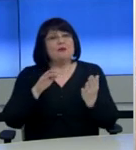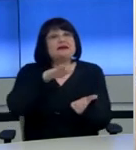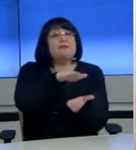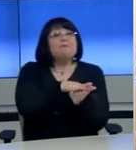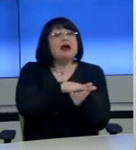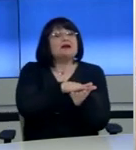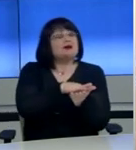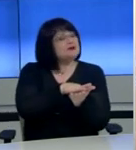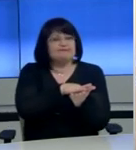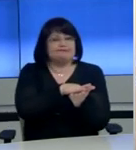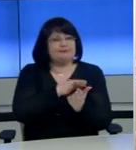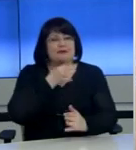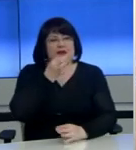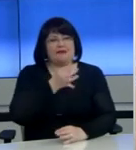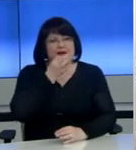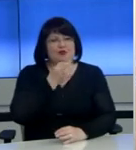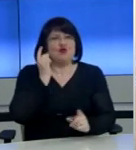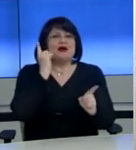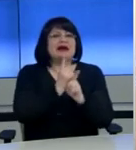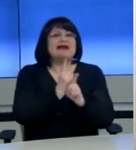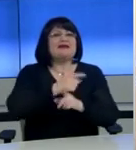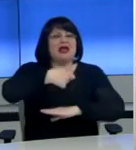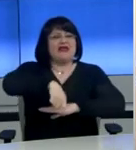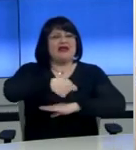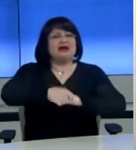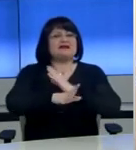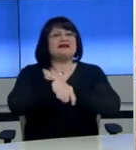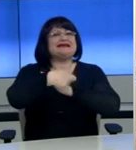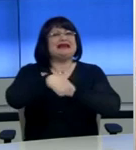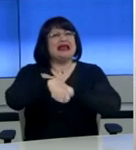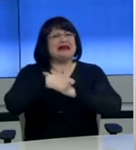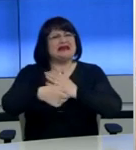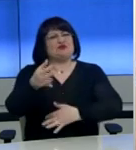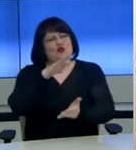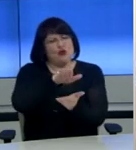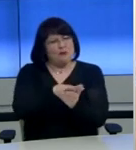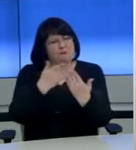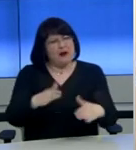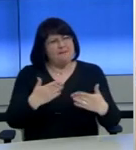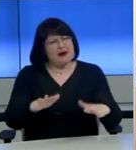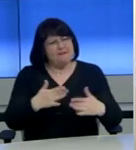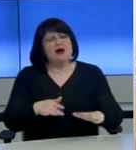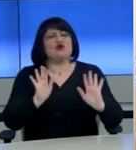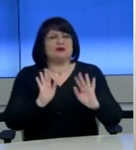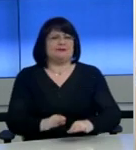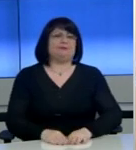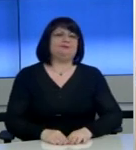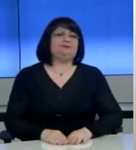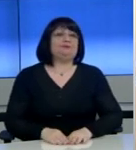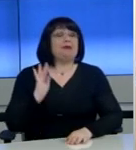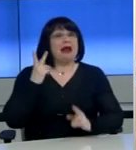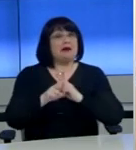μαρτύρων και κυρίως των δικαστικών λειτουργών που εξετάστηκαν. Ο κ. Παπαγγελόπουλος,